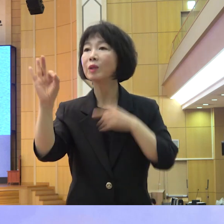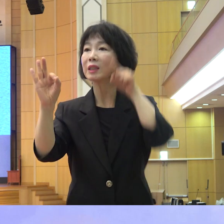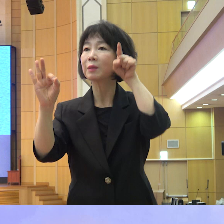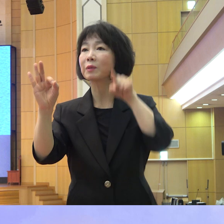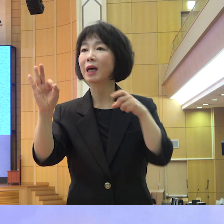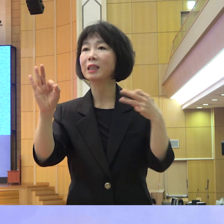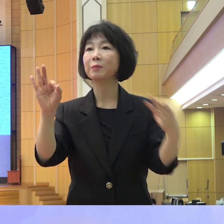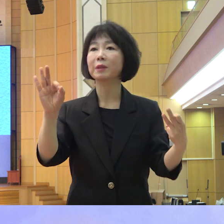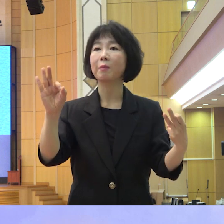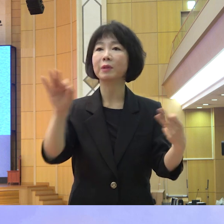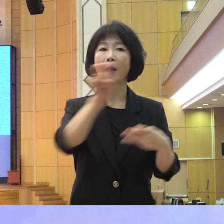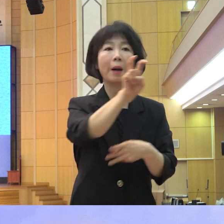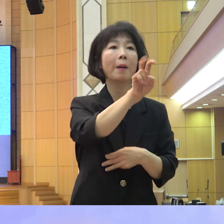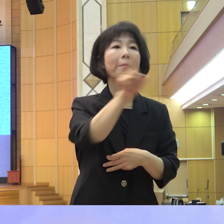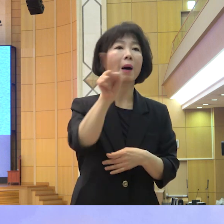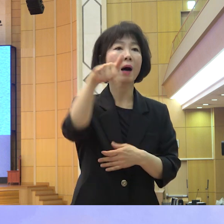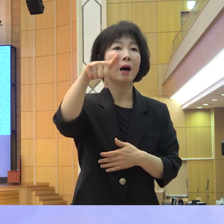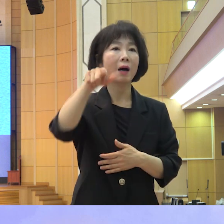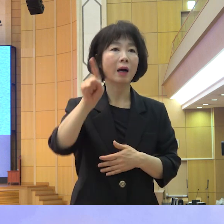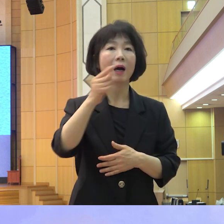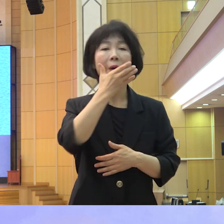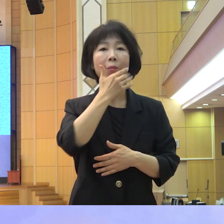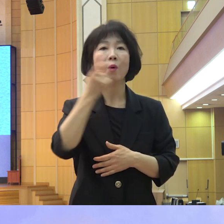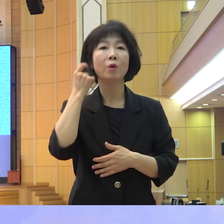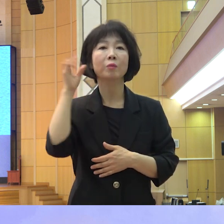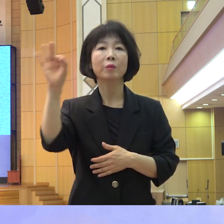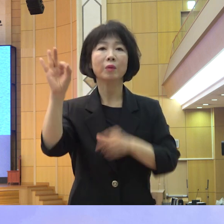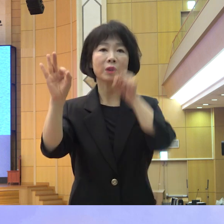13절로 16절의 말씀입니다.